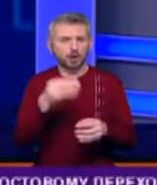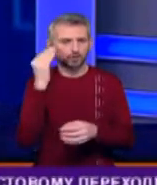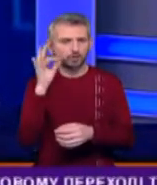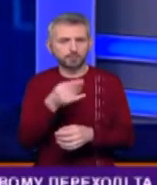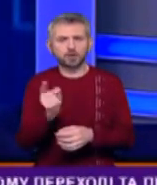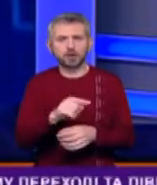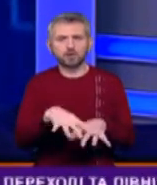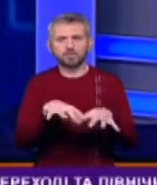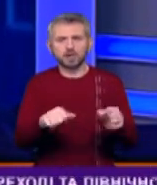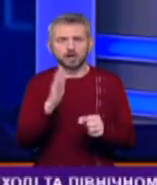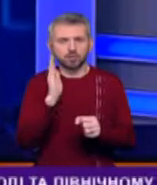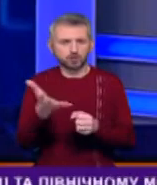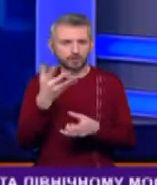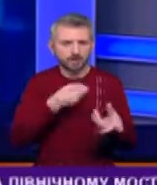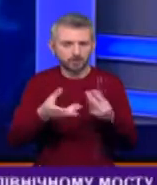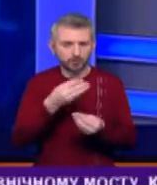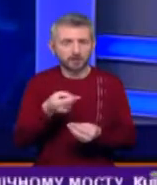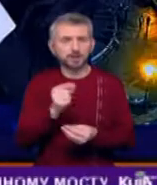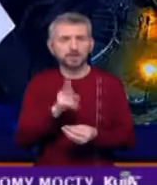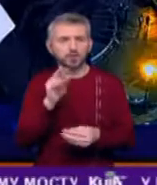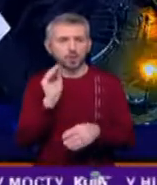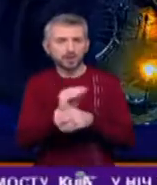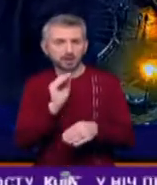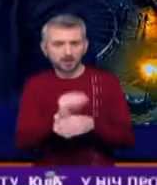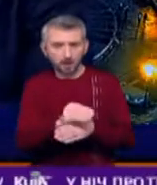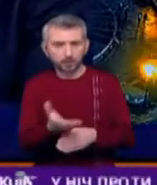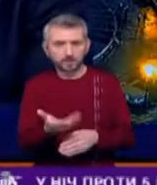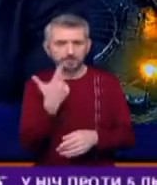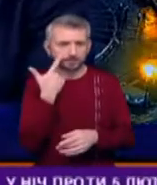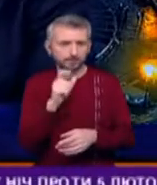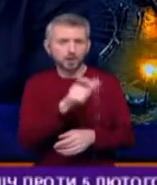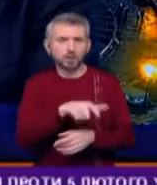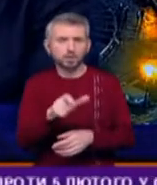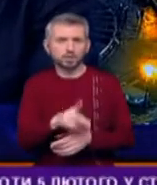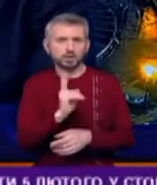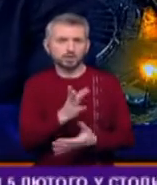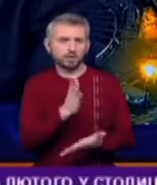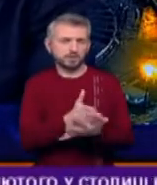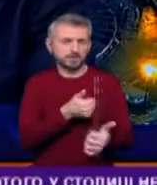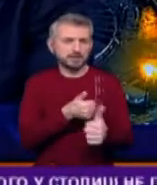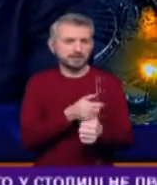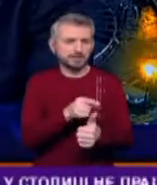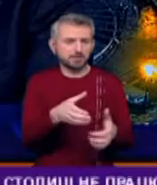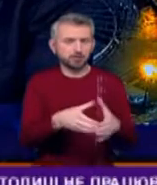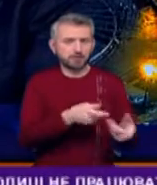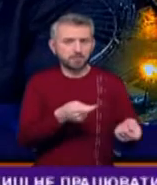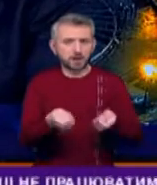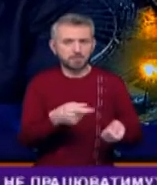що влада буде фальсифікувати. Значить, ті, хто закидає, це, як правило, люди, які стоять за тими чи іншими штабами, вони